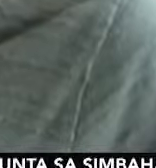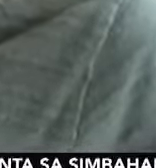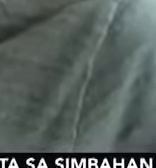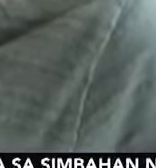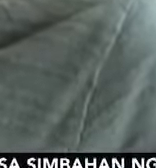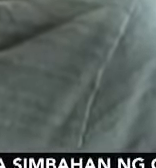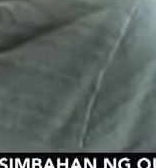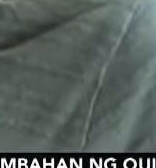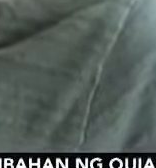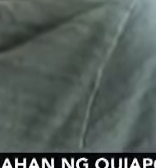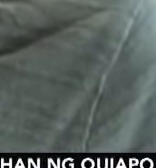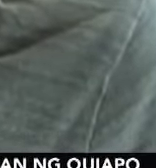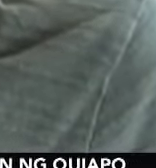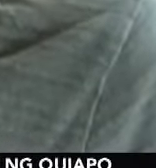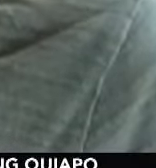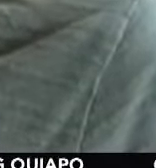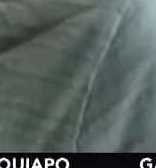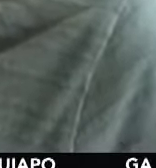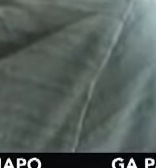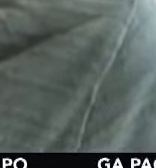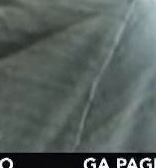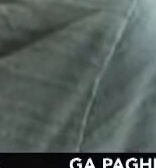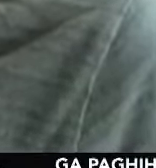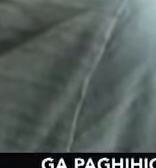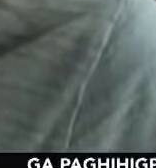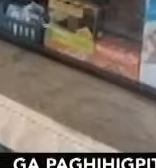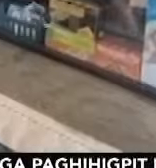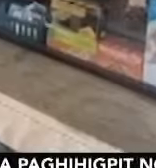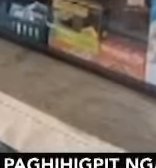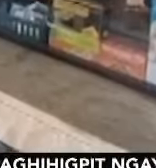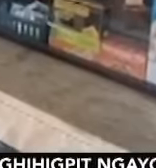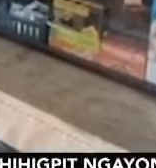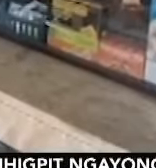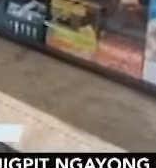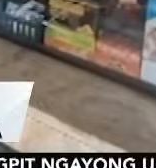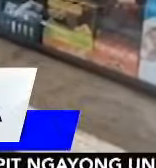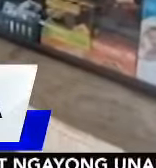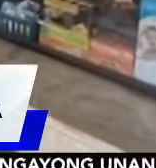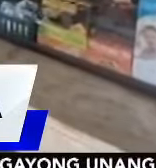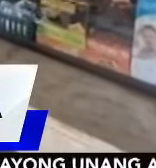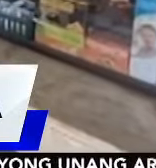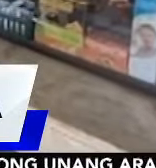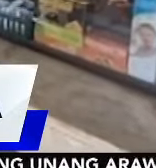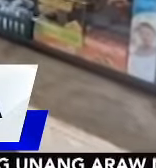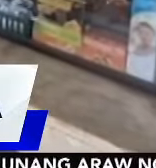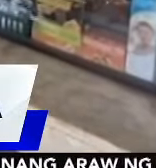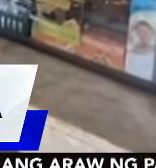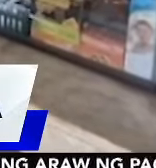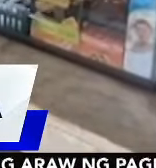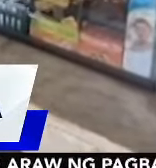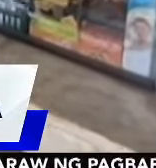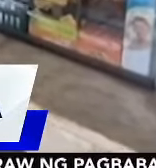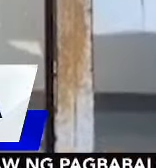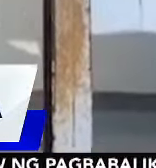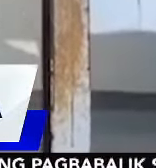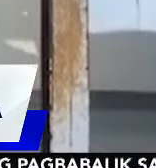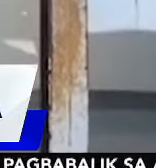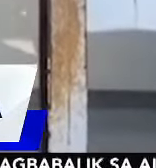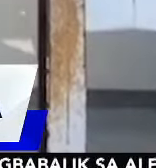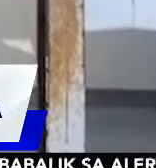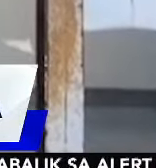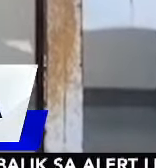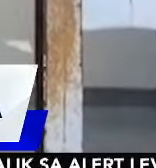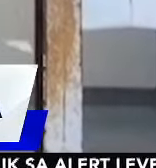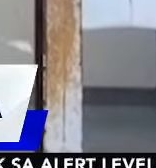Ba't bigla naman mong kung kailan, nawala yung ano na. Sa pinakauling inventory ng DOH, nagkakaubusan na raw ang